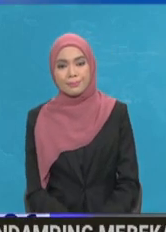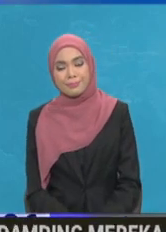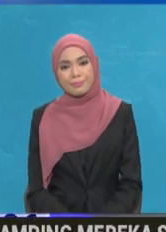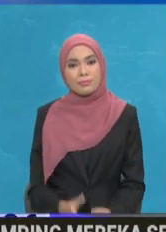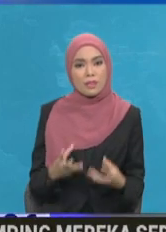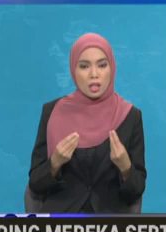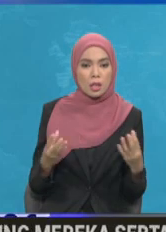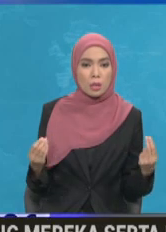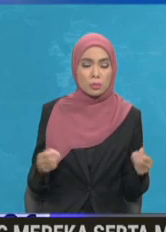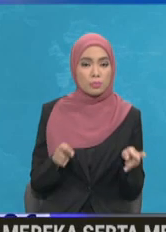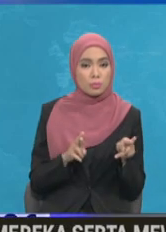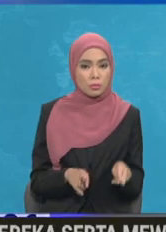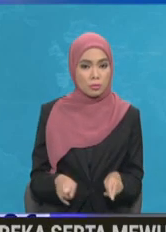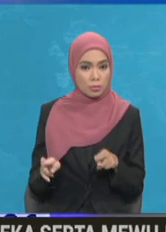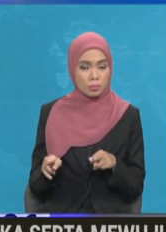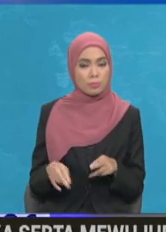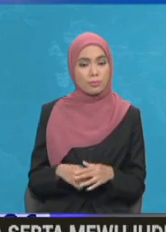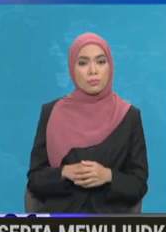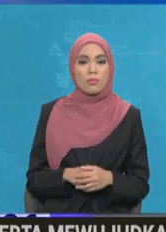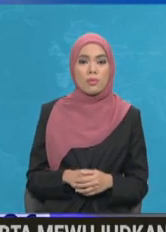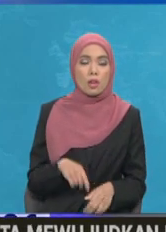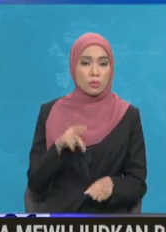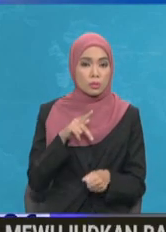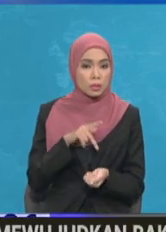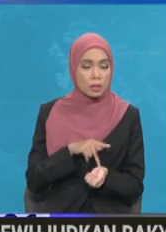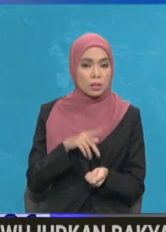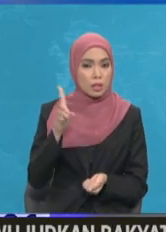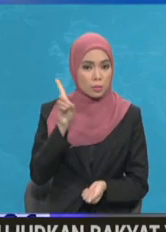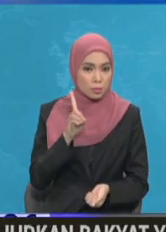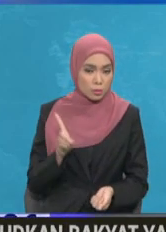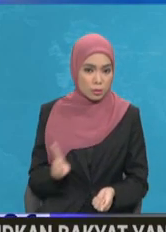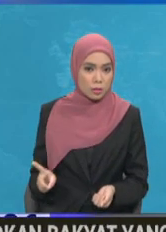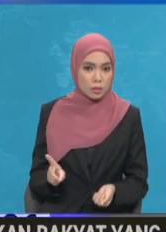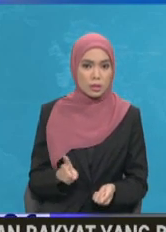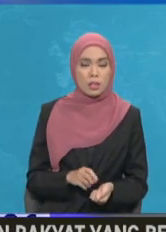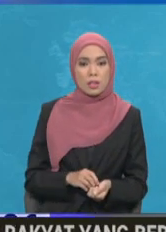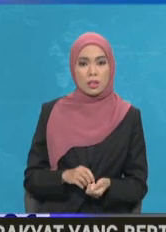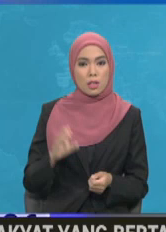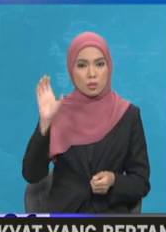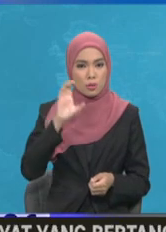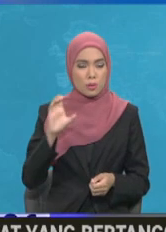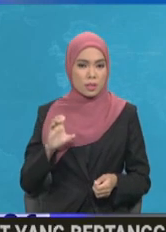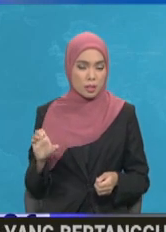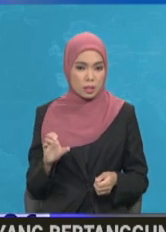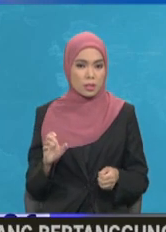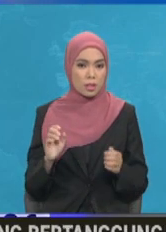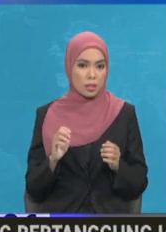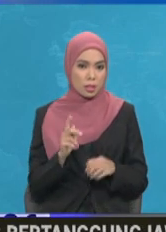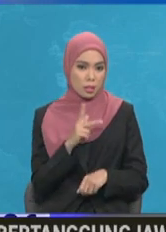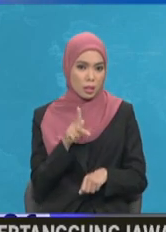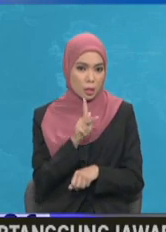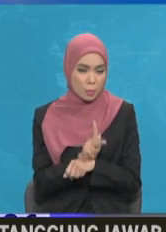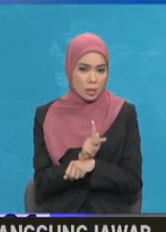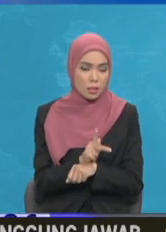beberapa persiapan dilakukan pusat pengurusan bencana kebangsaan sebagai persiapan menangani sebarang kejadian berikut